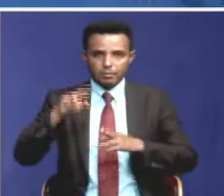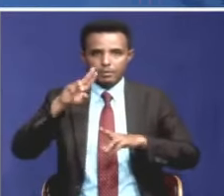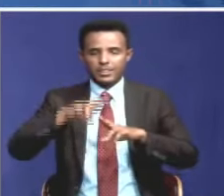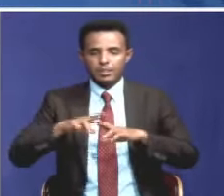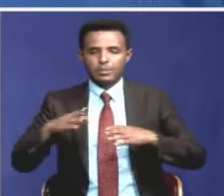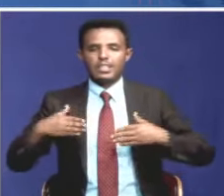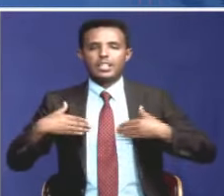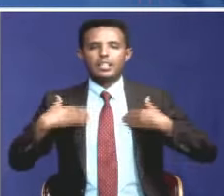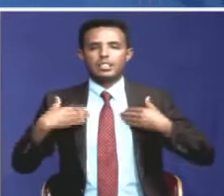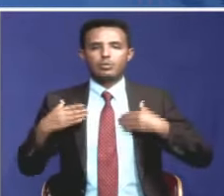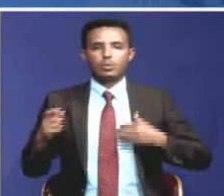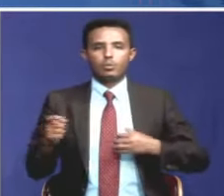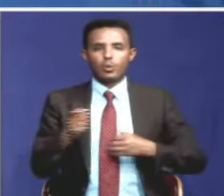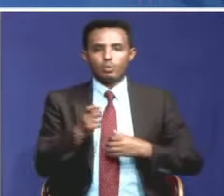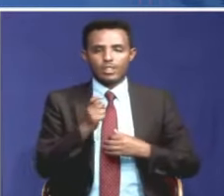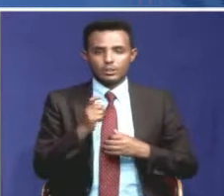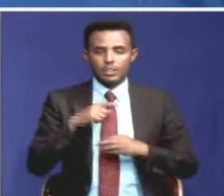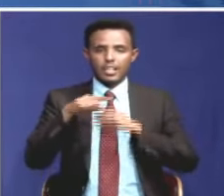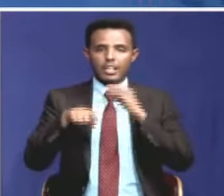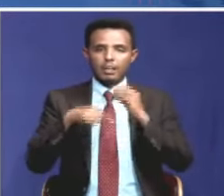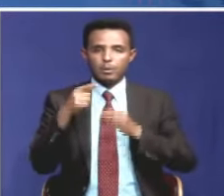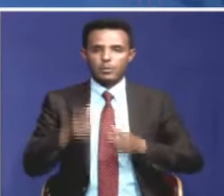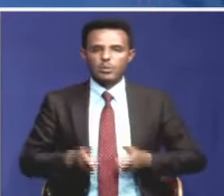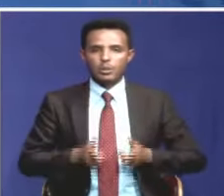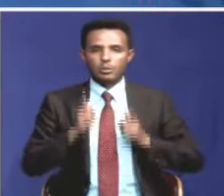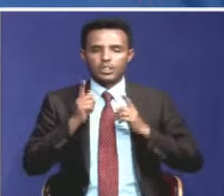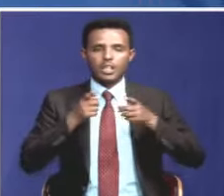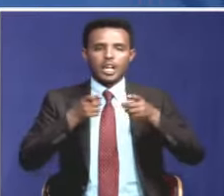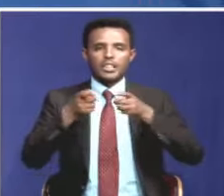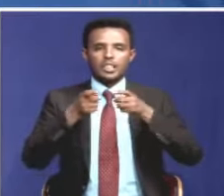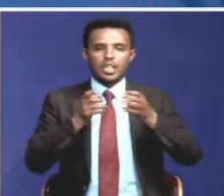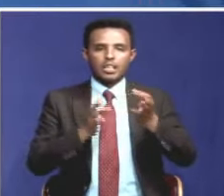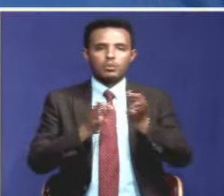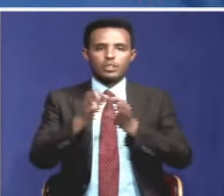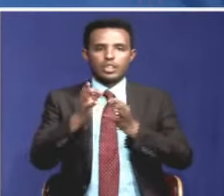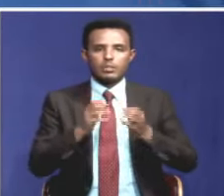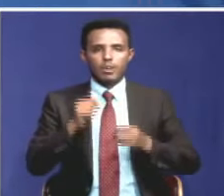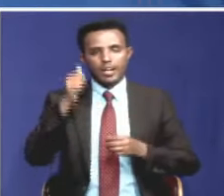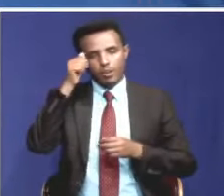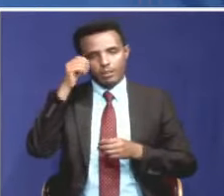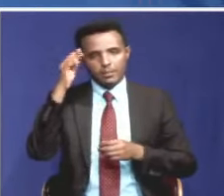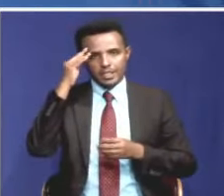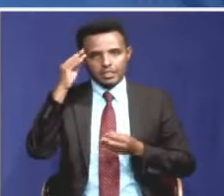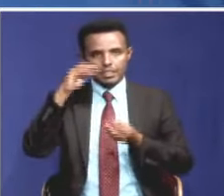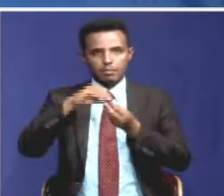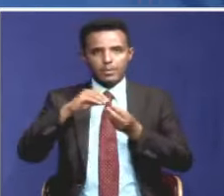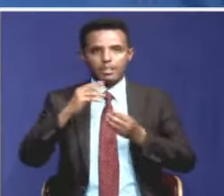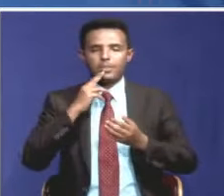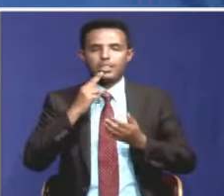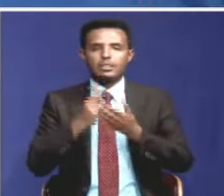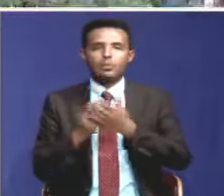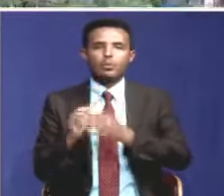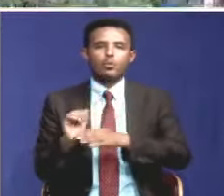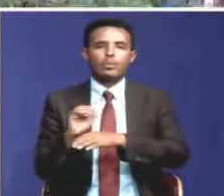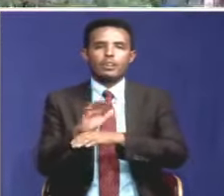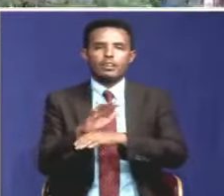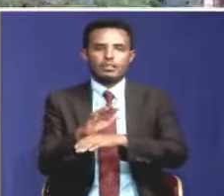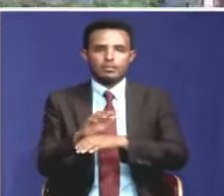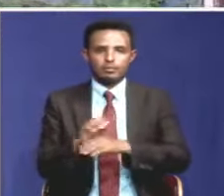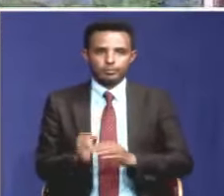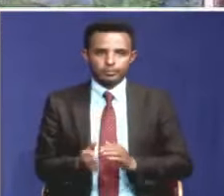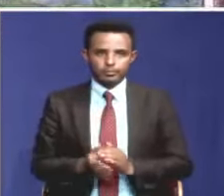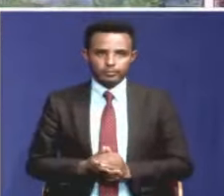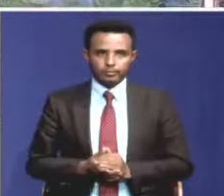በማሳረፋቸው ደስተኞች መሆናቸውን የየአካባቢው ነዋሪዎችና አስተዳዳሪዎች ገልጸዋል። አንዷለም እናን ተጨማሪ መረጃ ልኮልናል።